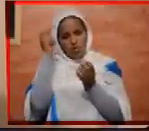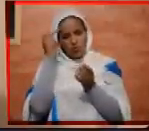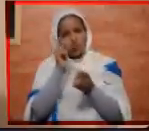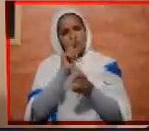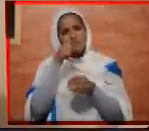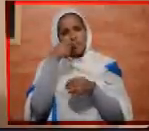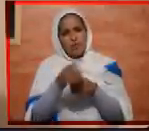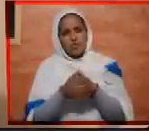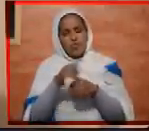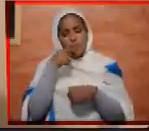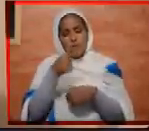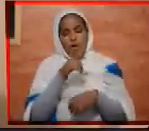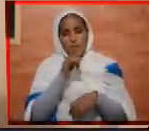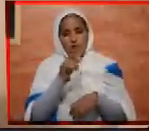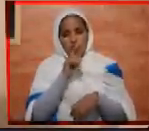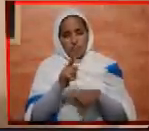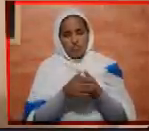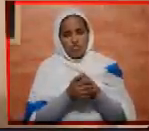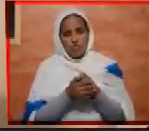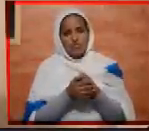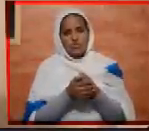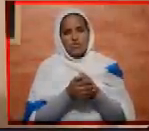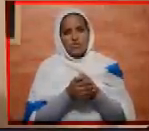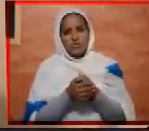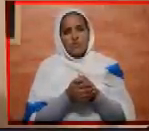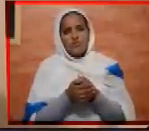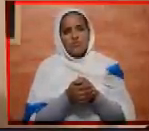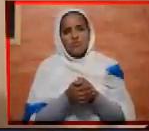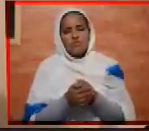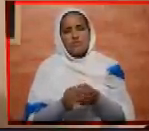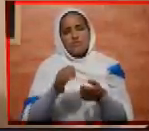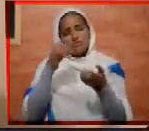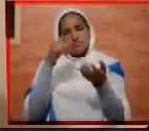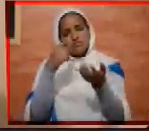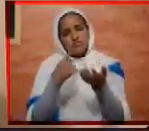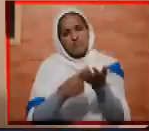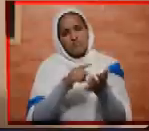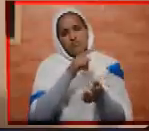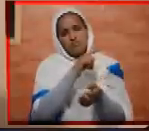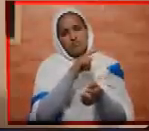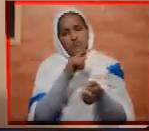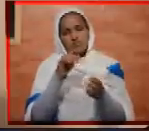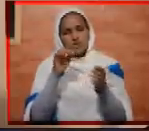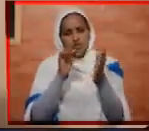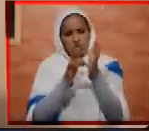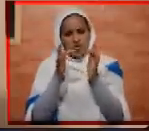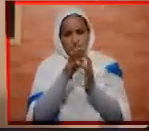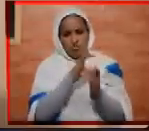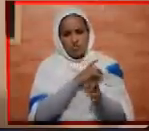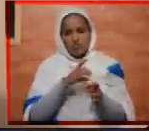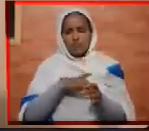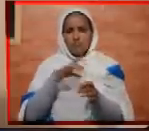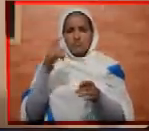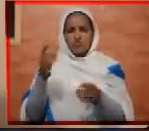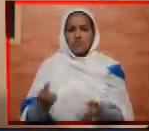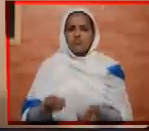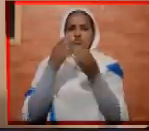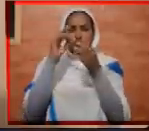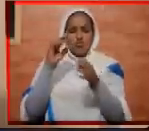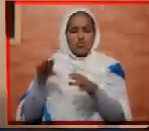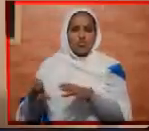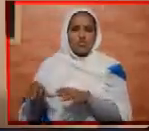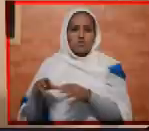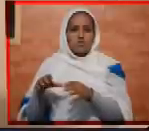በከተማ ለሚማሩ ደቀ መዛሙርት ከፍተኛ ቁጥጥር ያስፈልጋቸዋል። ምክንያቱም ብልጭልጭ ነው